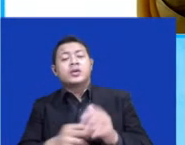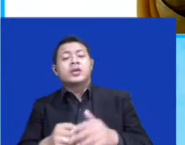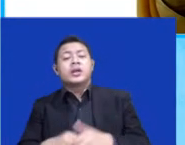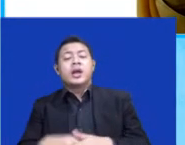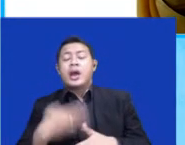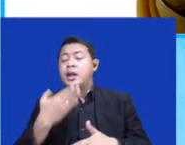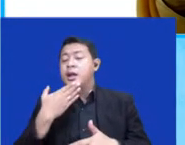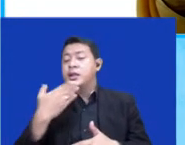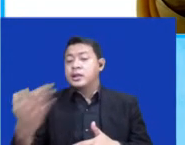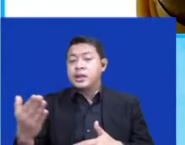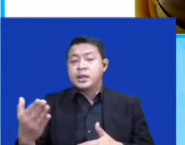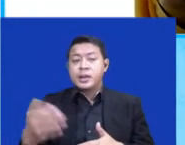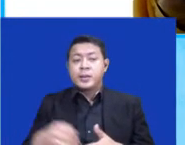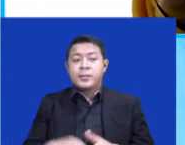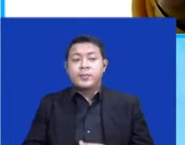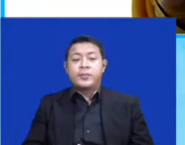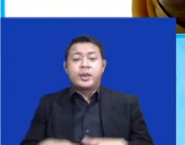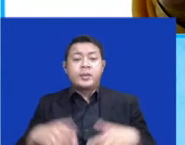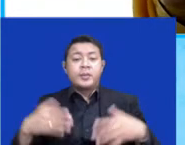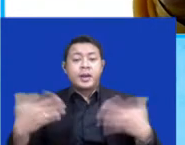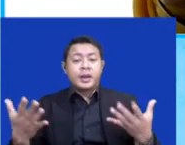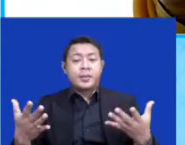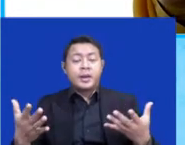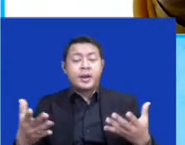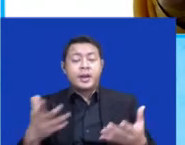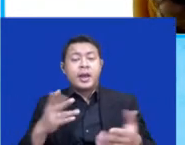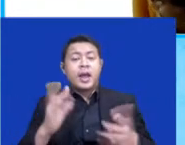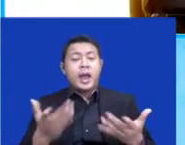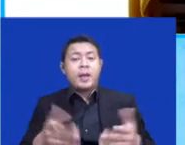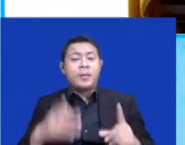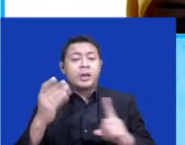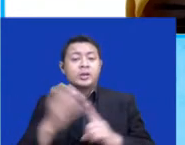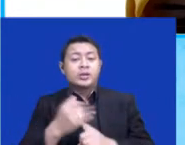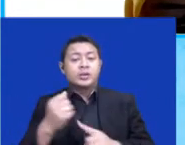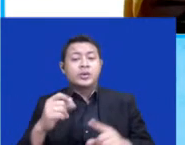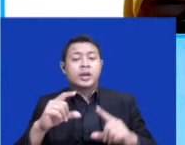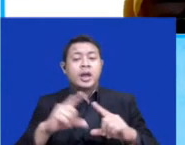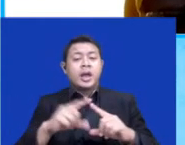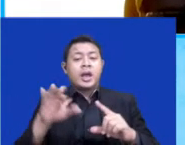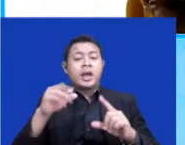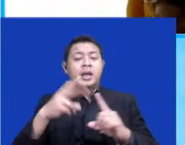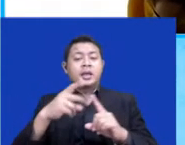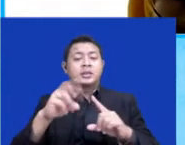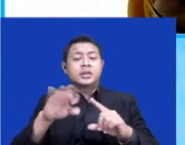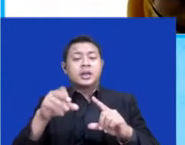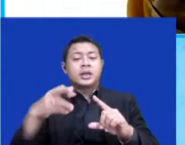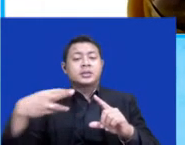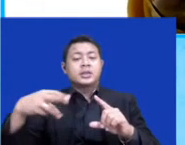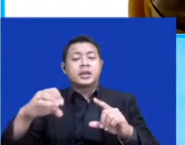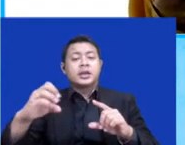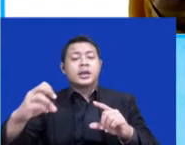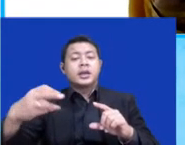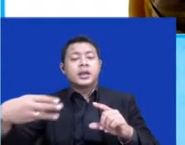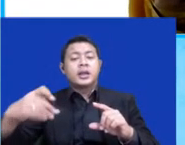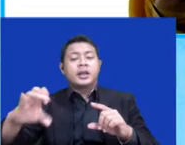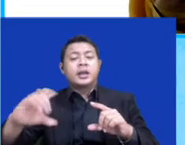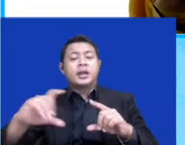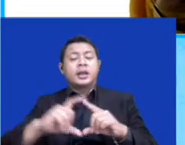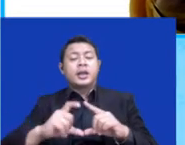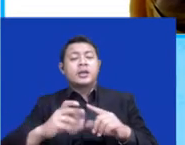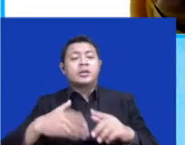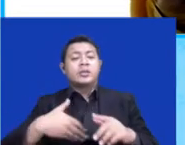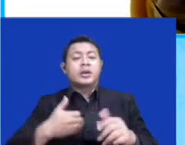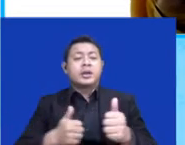Pak. Bagaimana atau sebenarnya apa tujuan dari AstraZeneca, Pak? Karena berkenan untuk terlibat dalam program